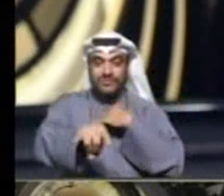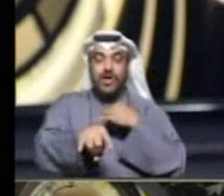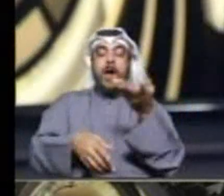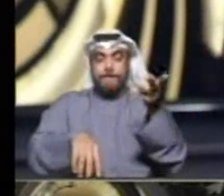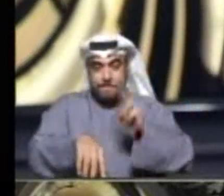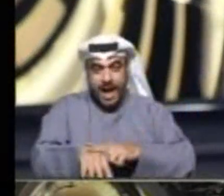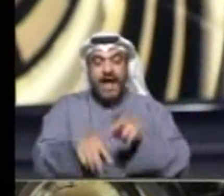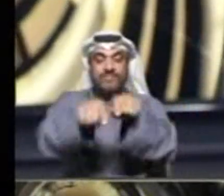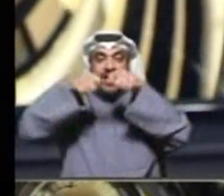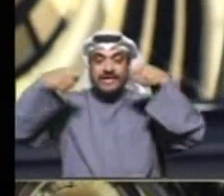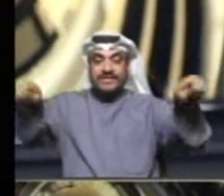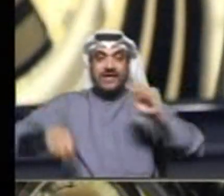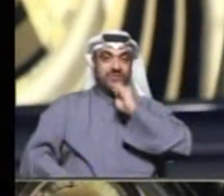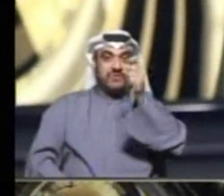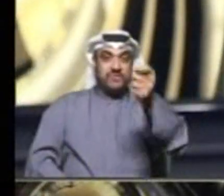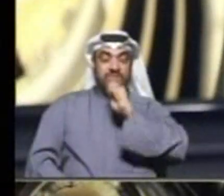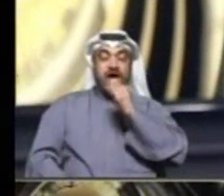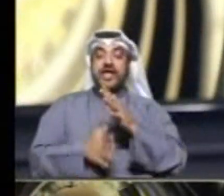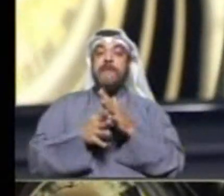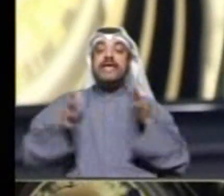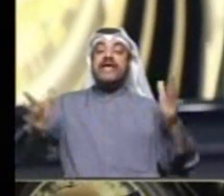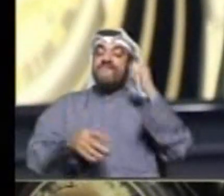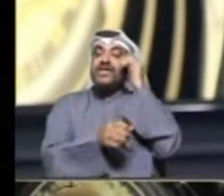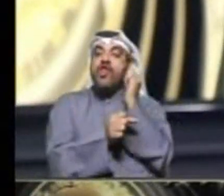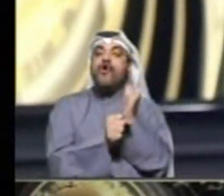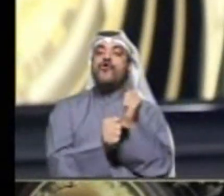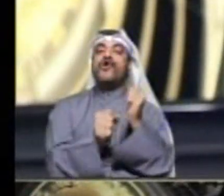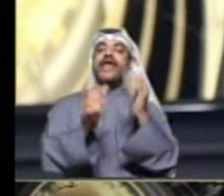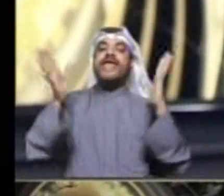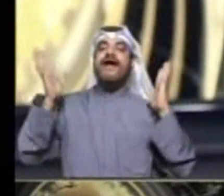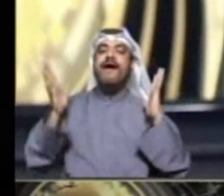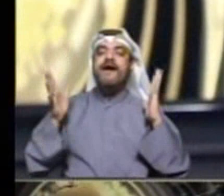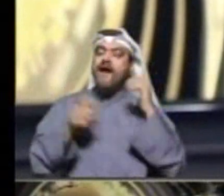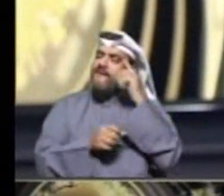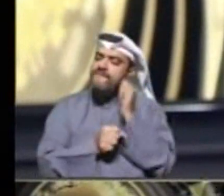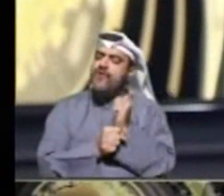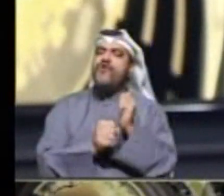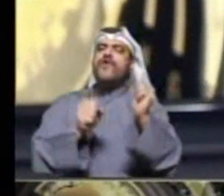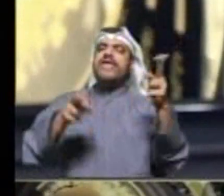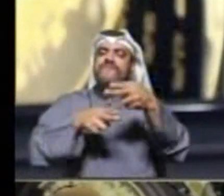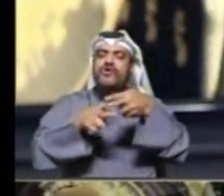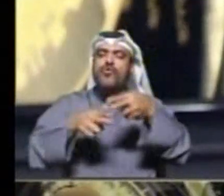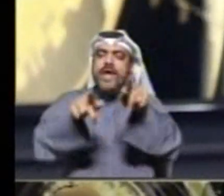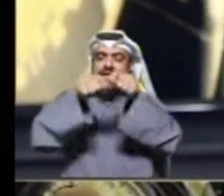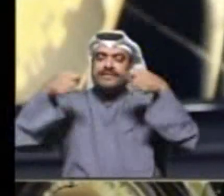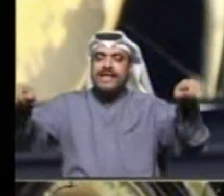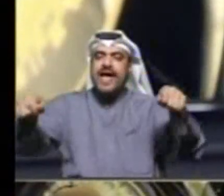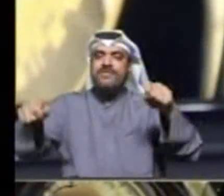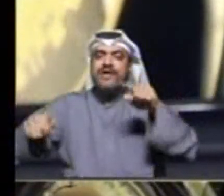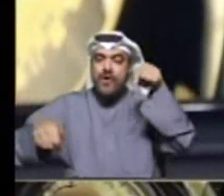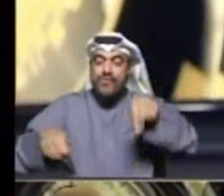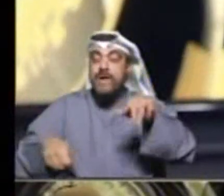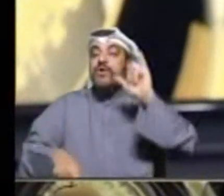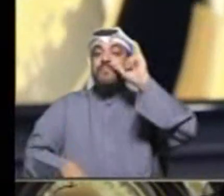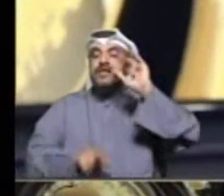الصحفية الكبيرة في الكويت التي ربما لا مثيل لها إلا يمكن بريطانيا، لأن خارج العالم العربي، يعني داخل العالم العربي الكويت هي